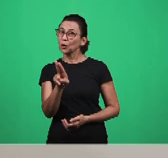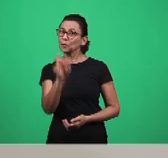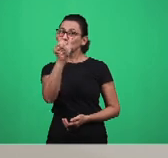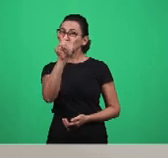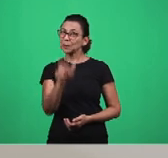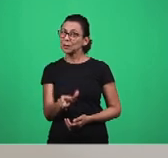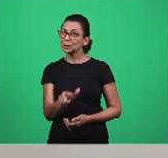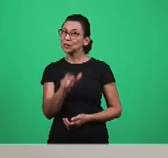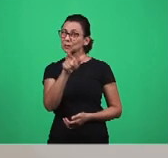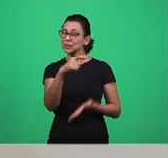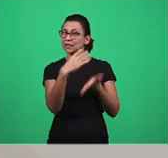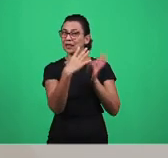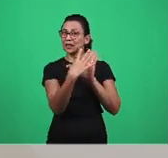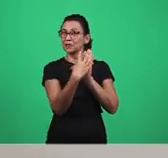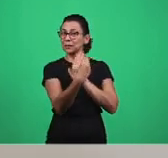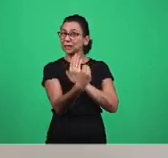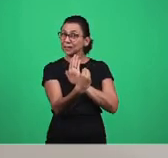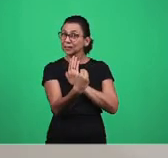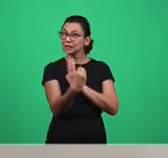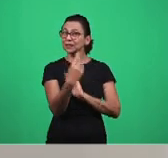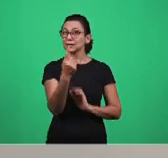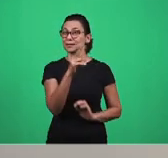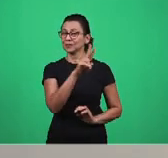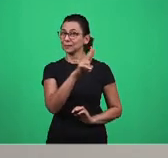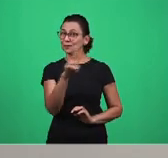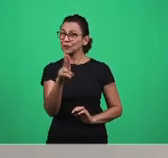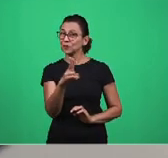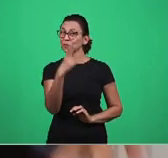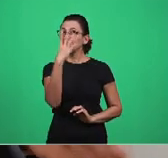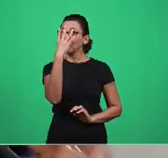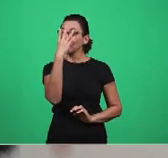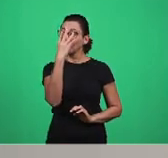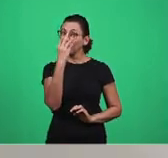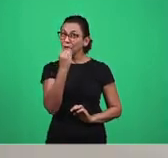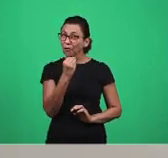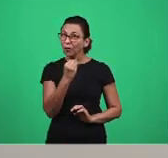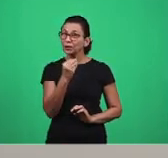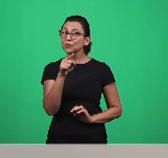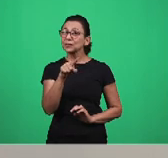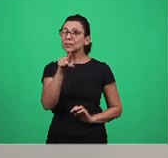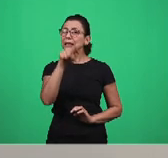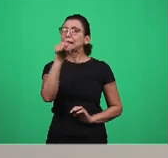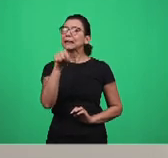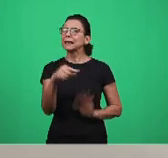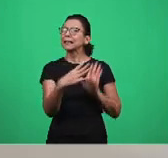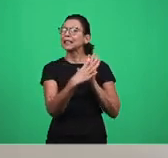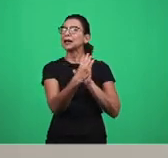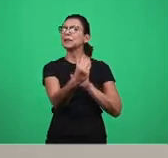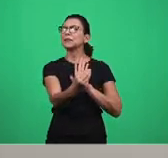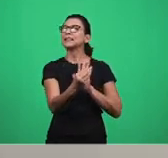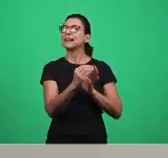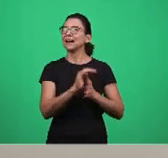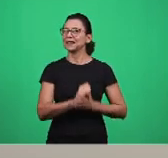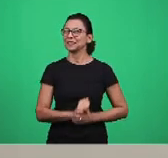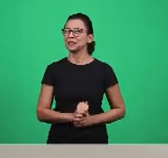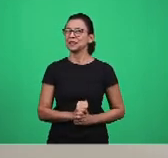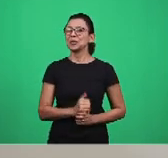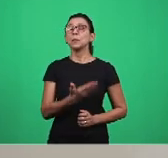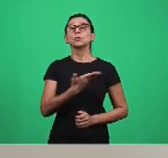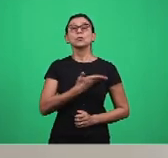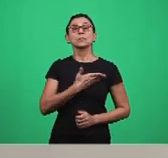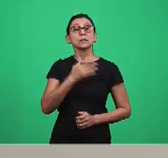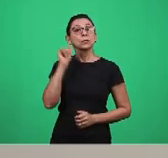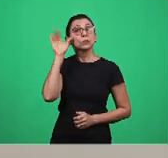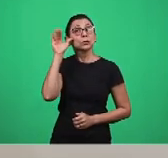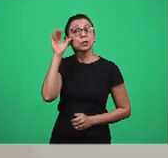qui dis qui tu voulais imiter parce que tes amis qui sont là veulent savoir. Donc c'est pas